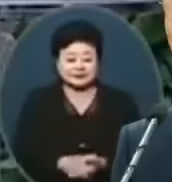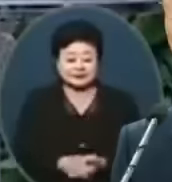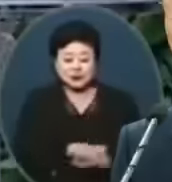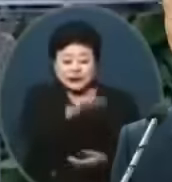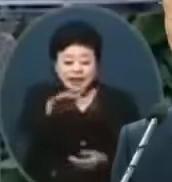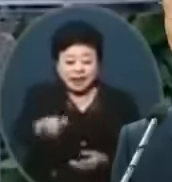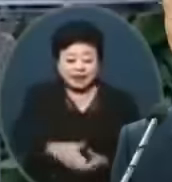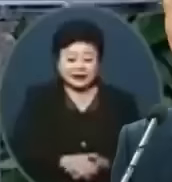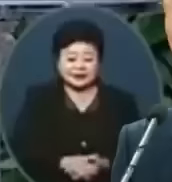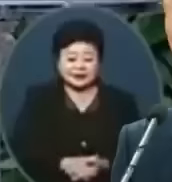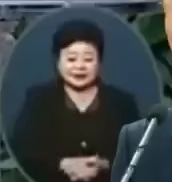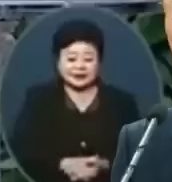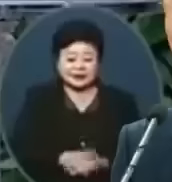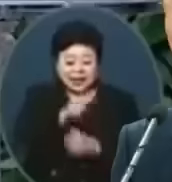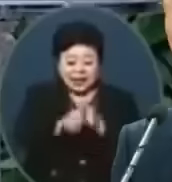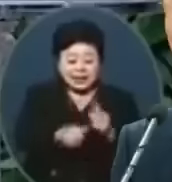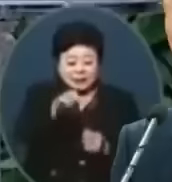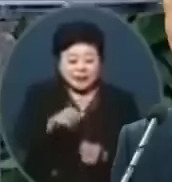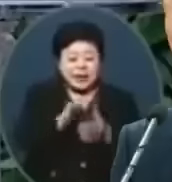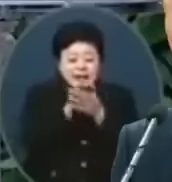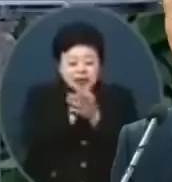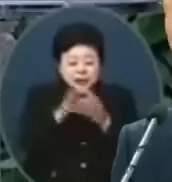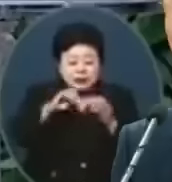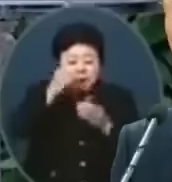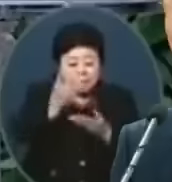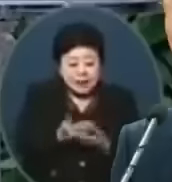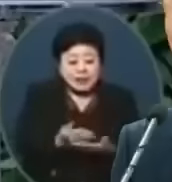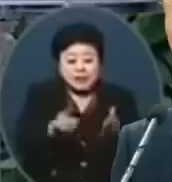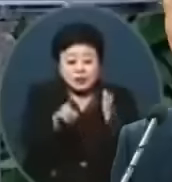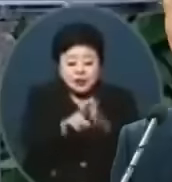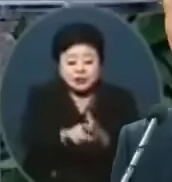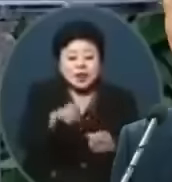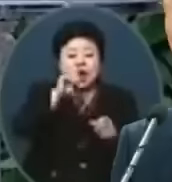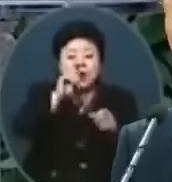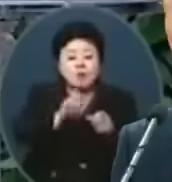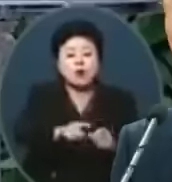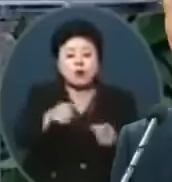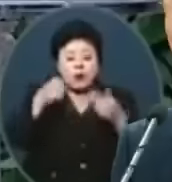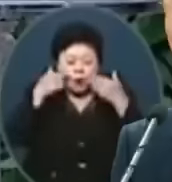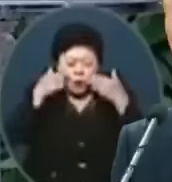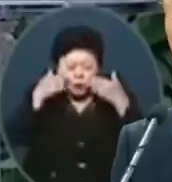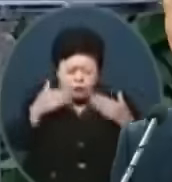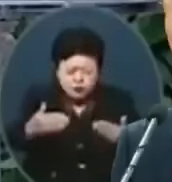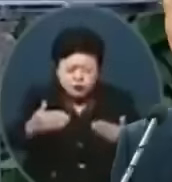우리가 하나님 앞에서 기도 응답을 받으려면 목표를 분명히